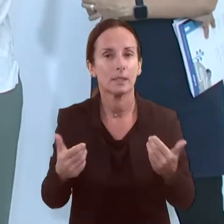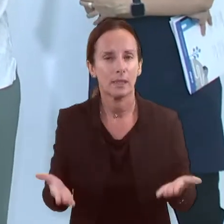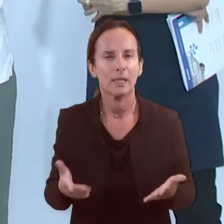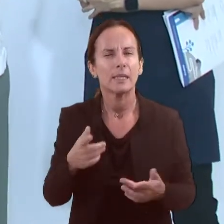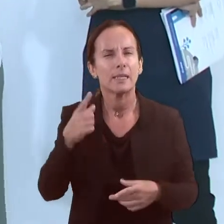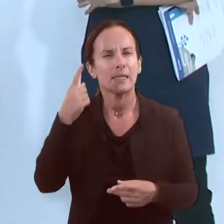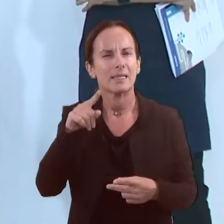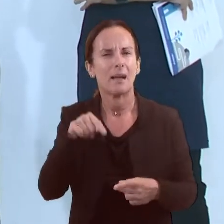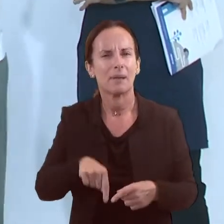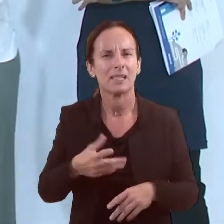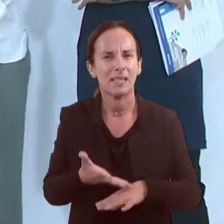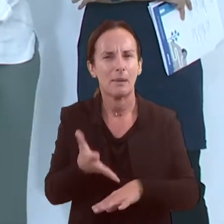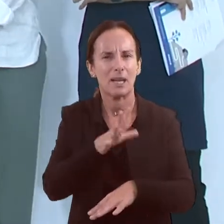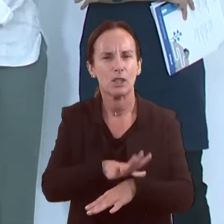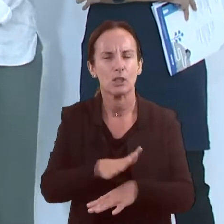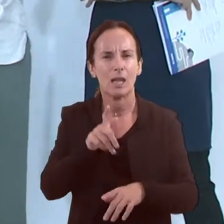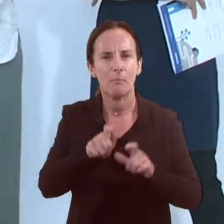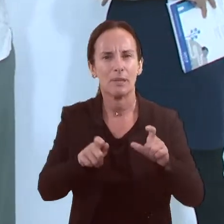Mallorca.